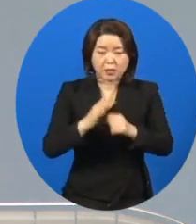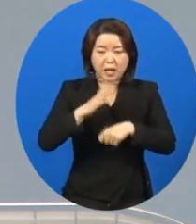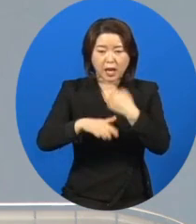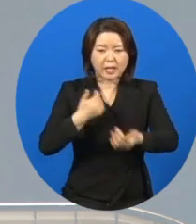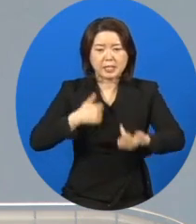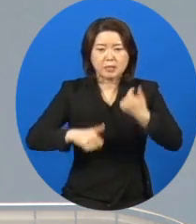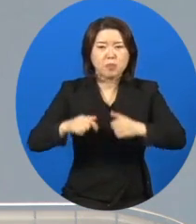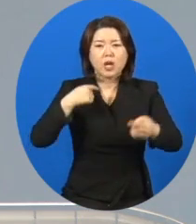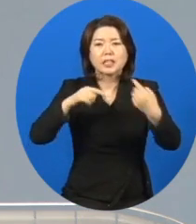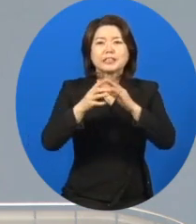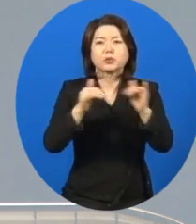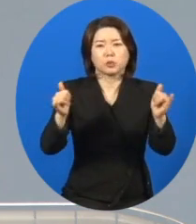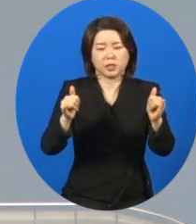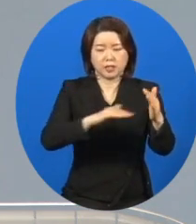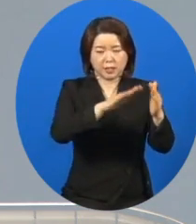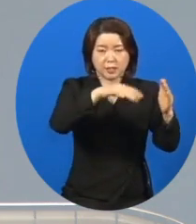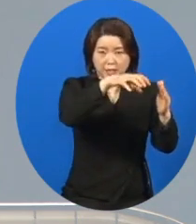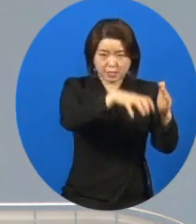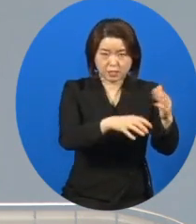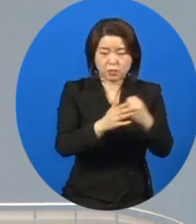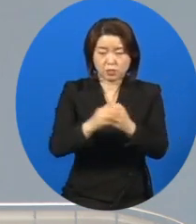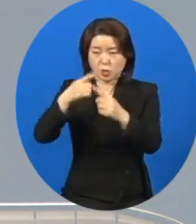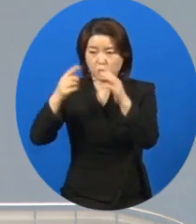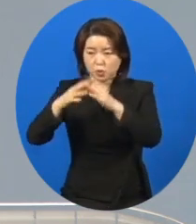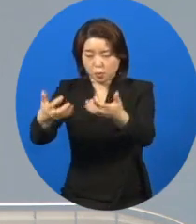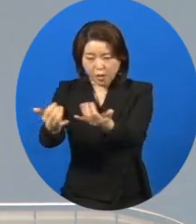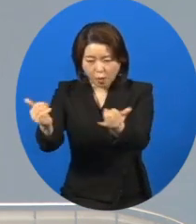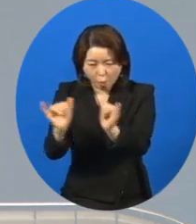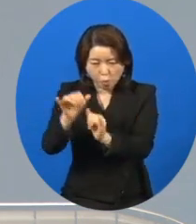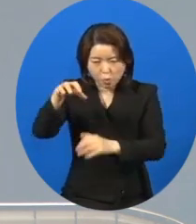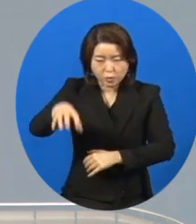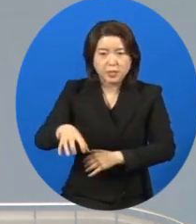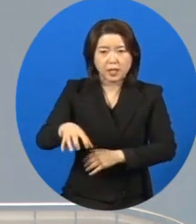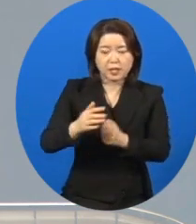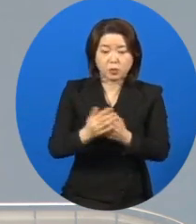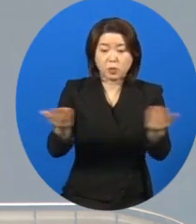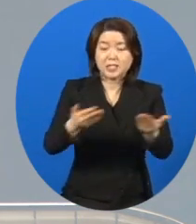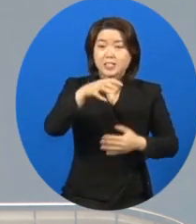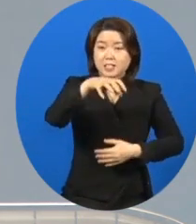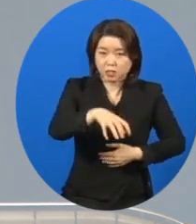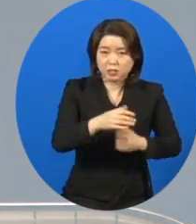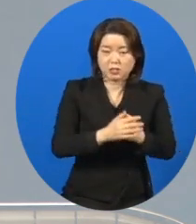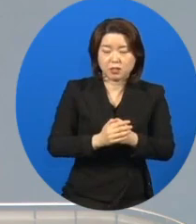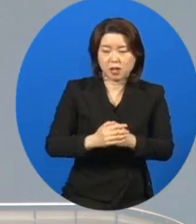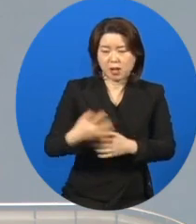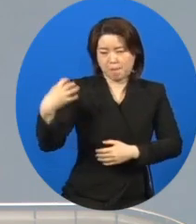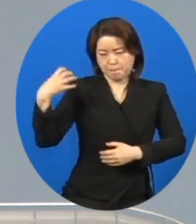지도자로 가정에서 그리고 교회 공동체 안에서 일터에서